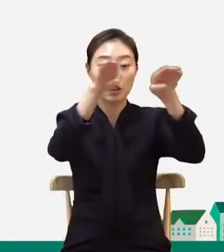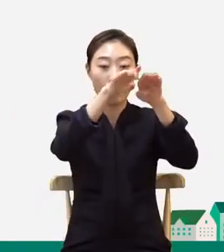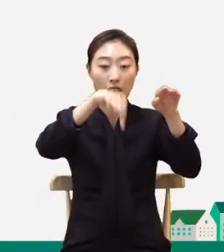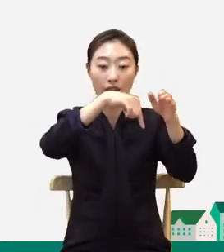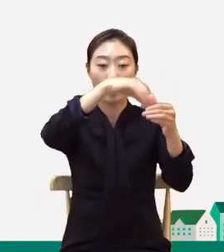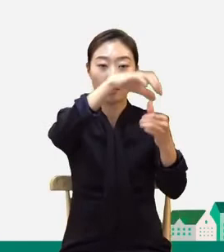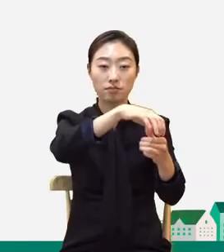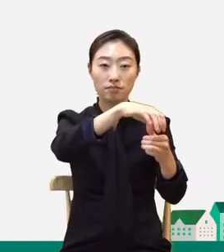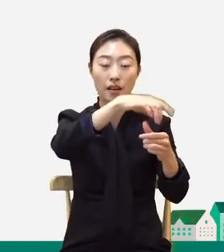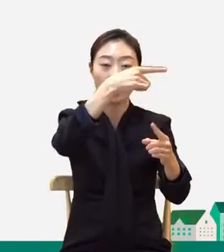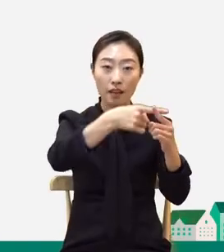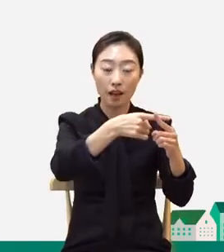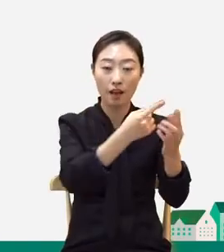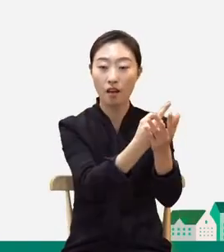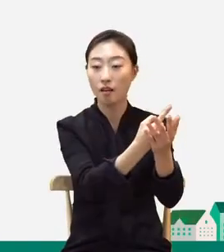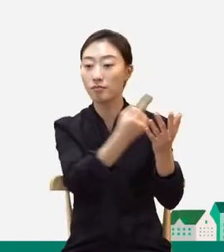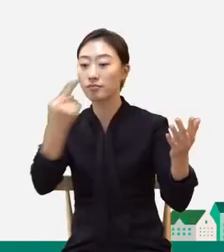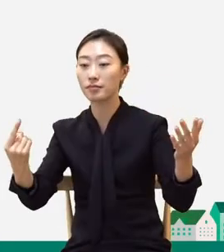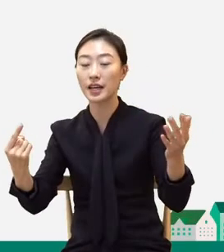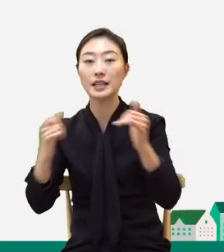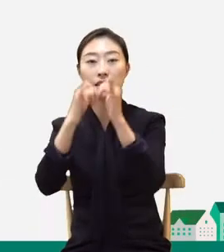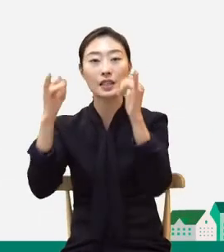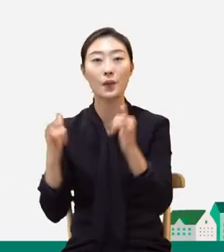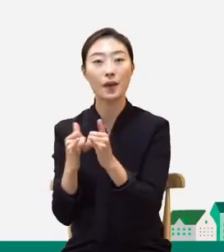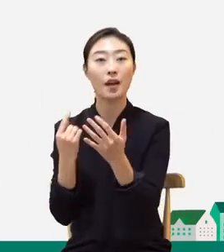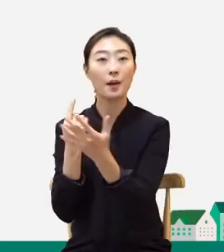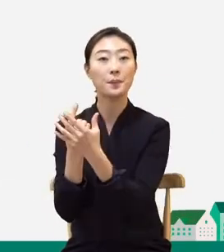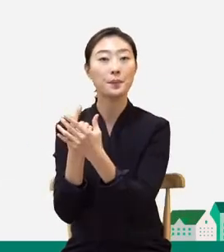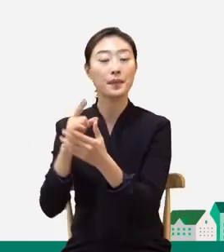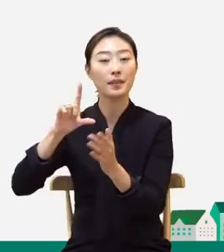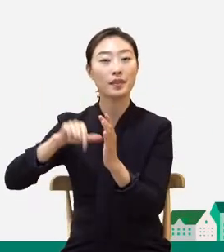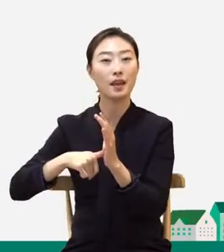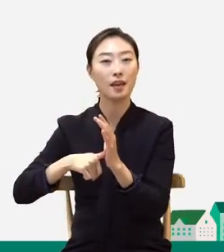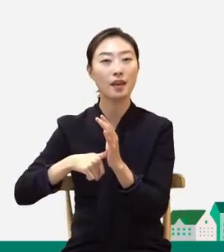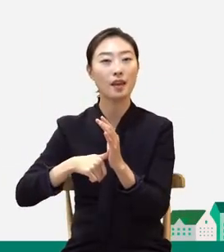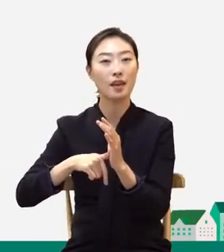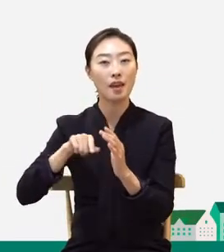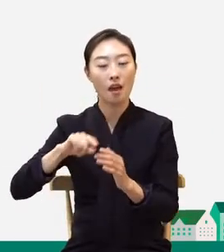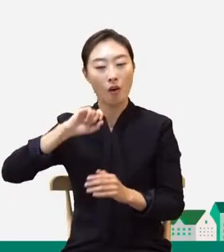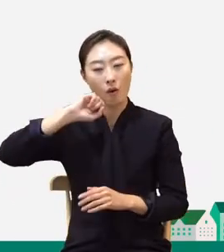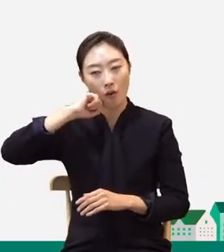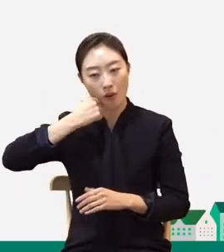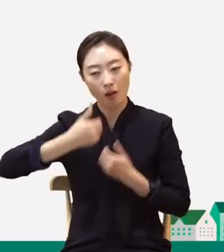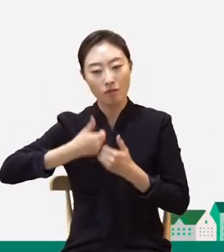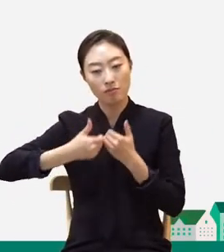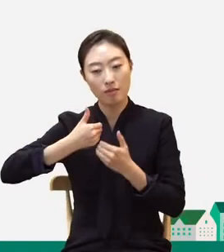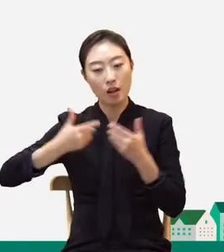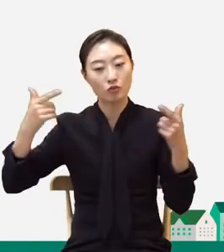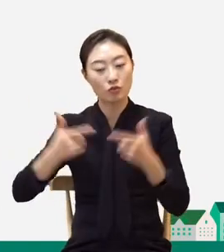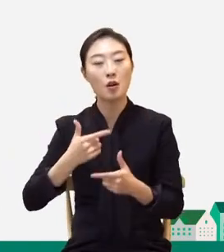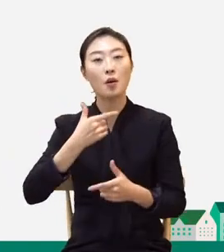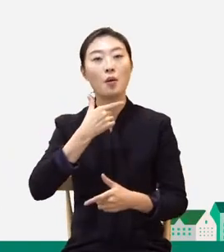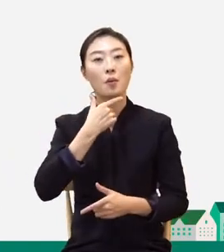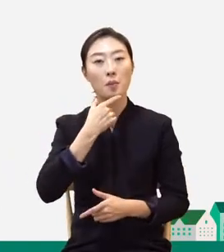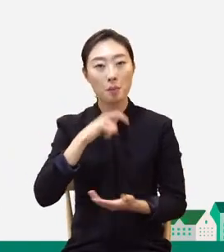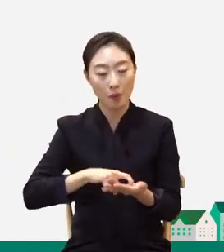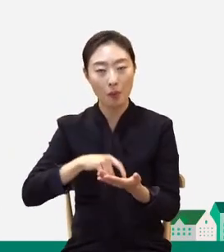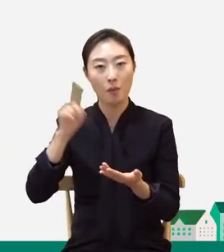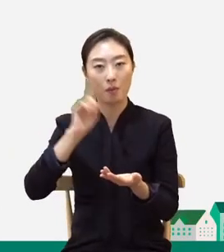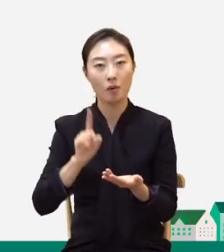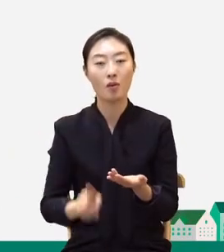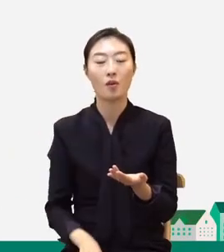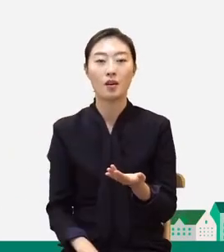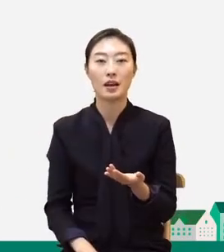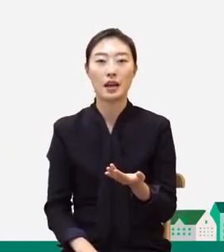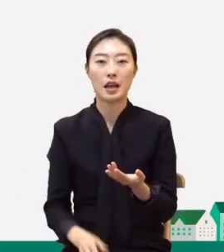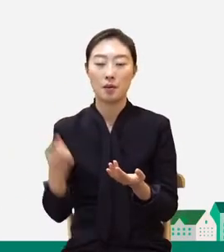지역사회 환경에서의 갑작스런 변화를 최대한 그런 부분들을 줄일 수 있도록 여러 차례 만나고 경험과 시간을